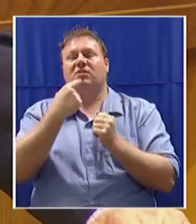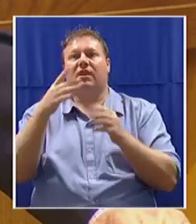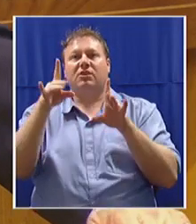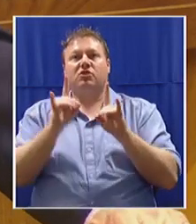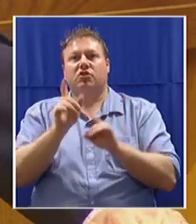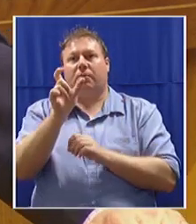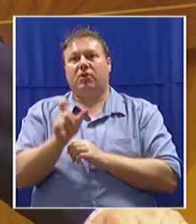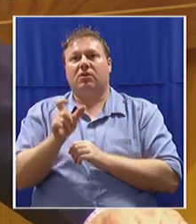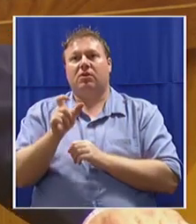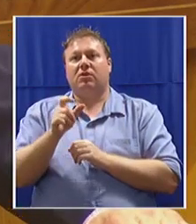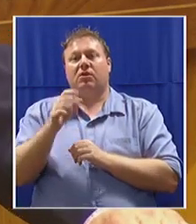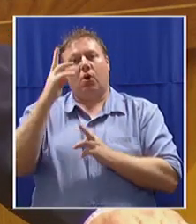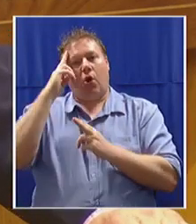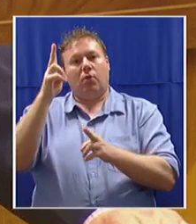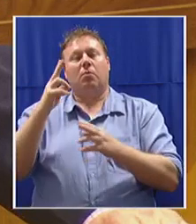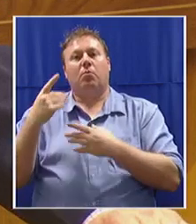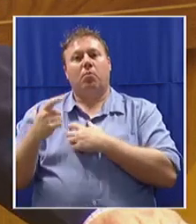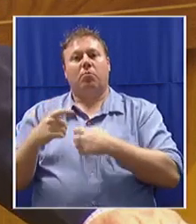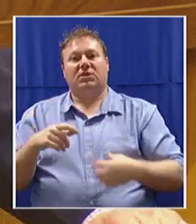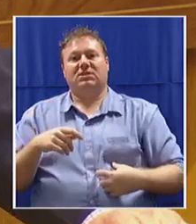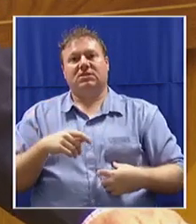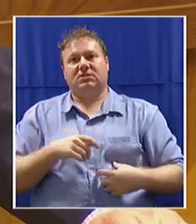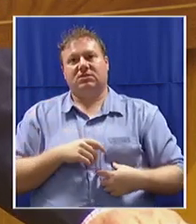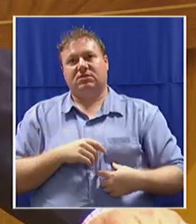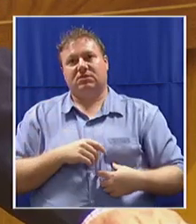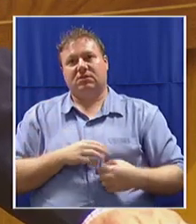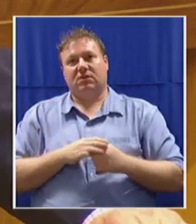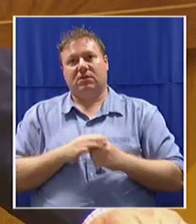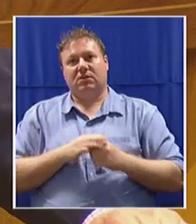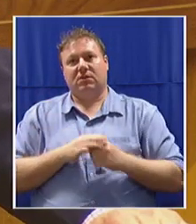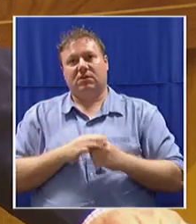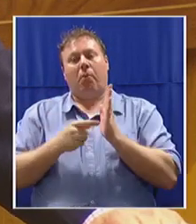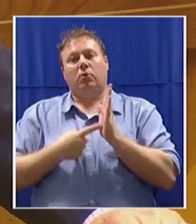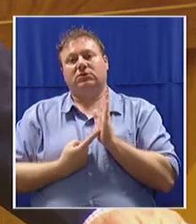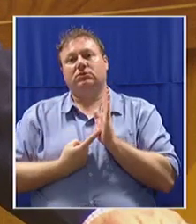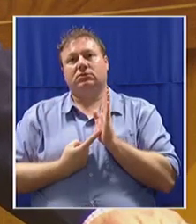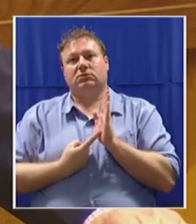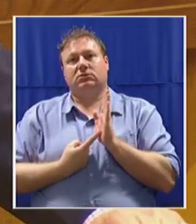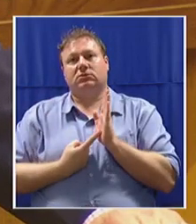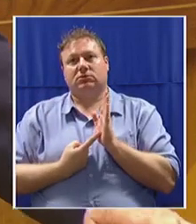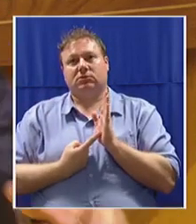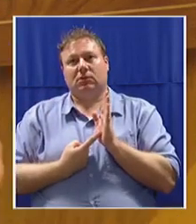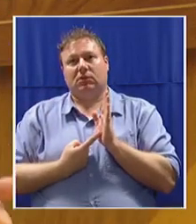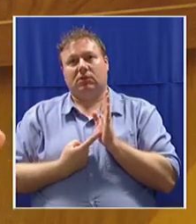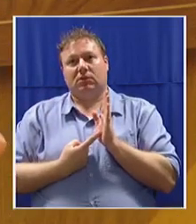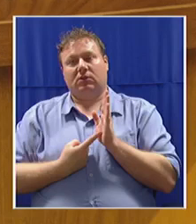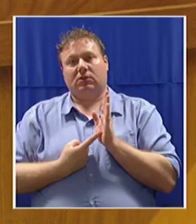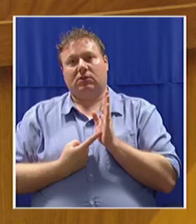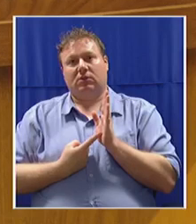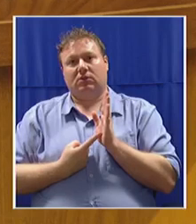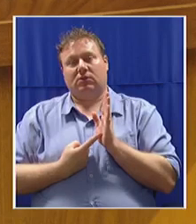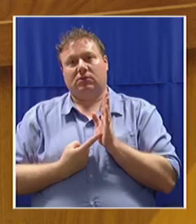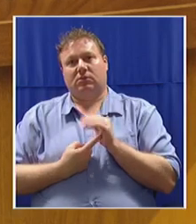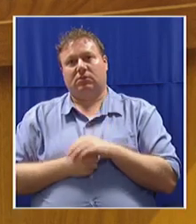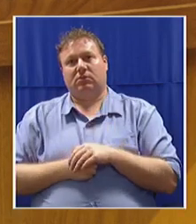betref en die verslag teen hom. Die beroep van die Vryheidsfront Plus is op die president. Neem die publiek